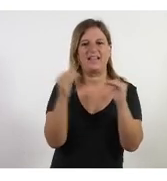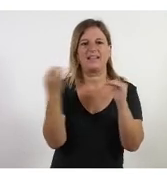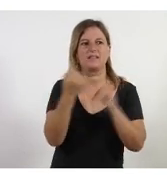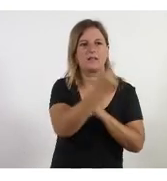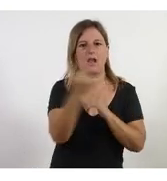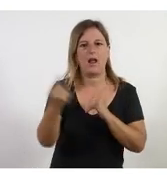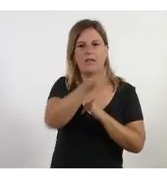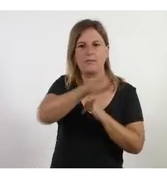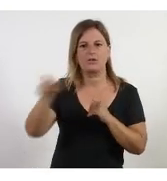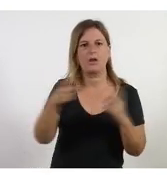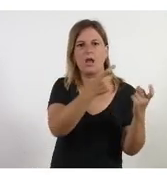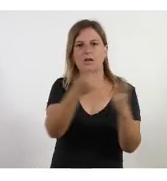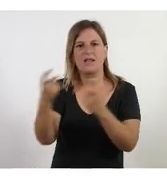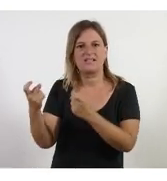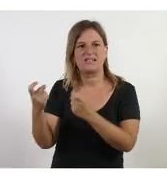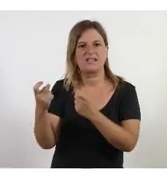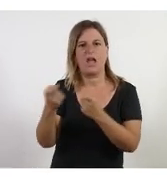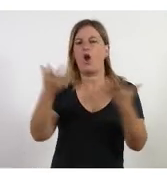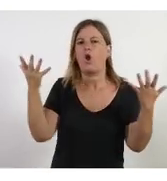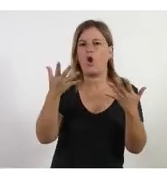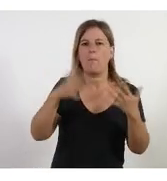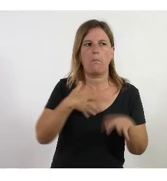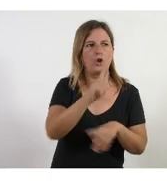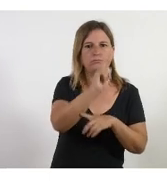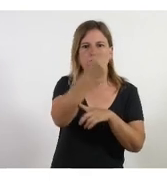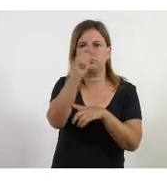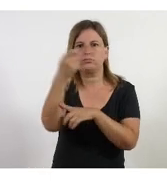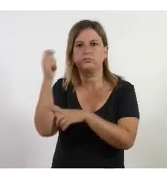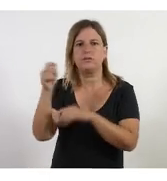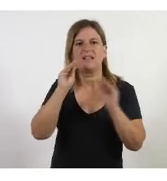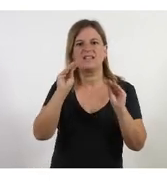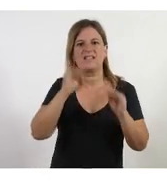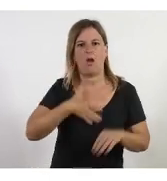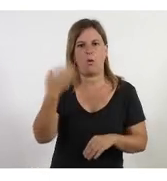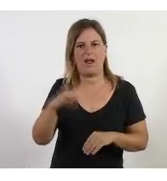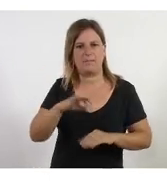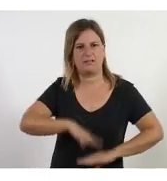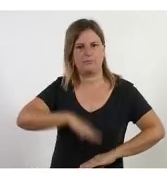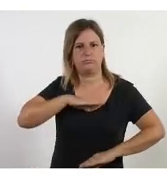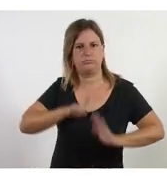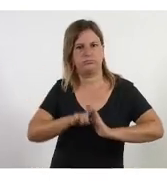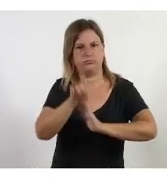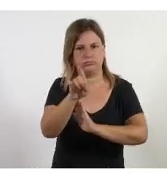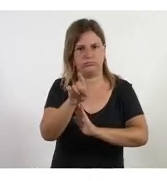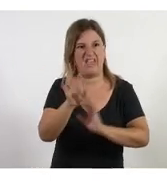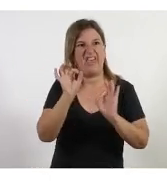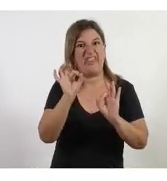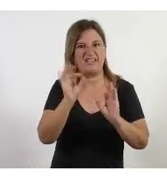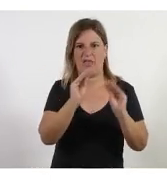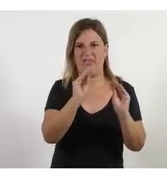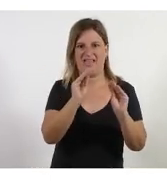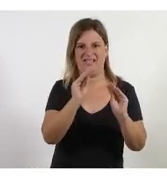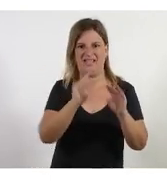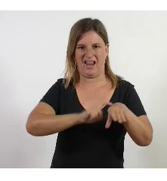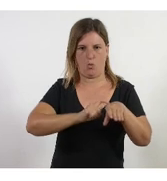necessita i de quina manera, no? Pot obtenir o pot desenvolupar les seves capacitats des del ser jo, no? Com